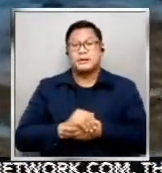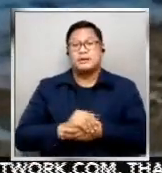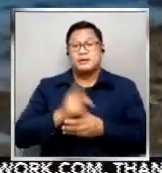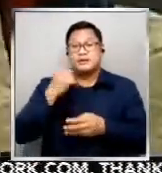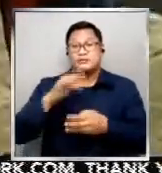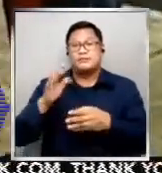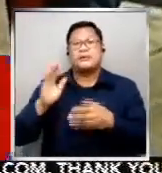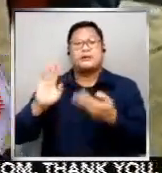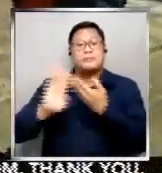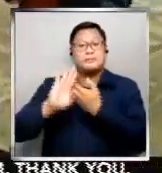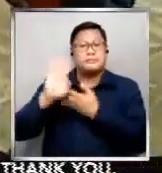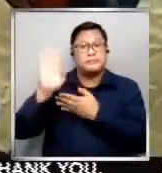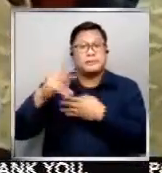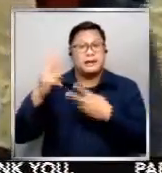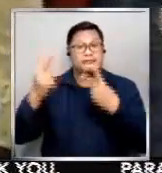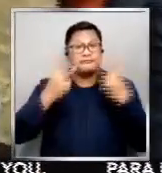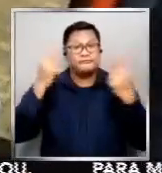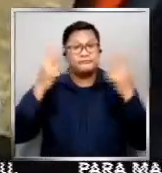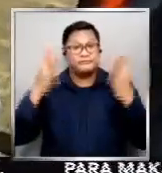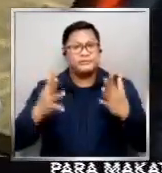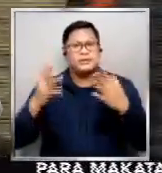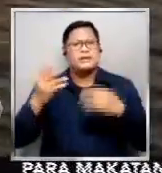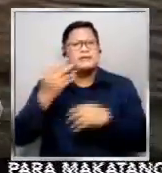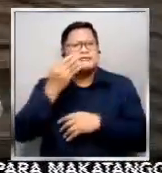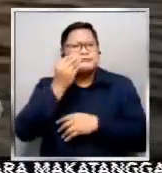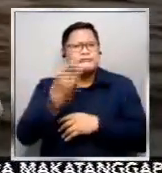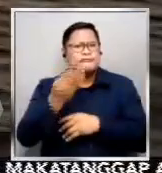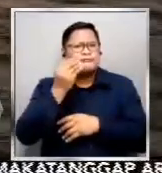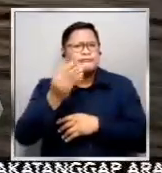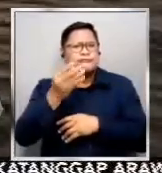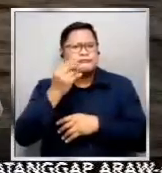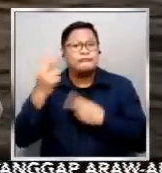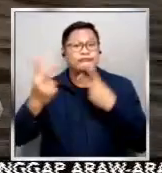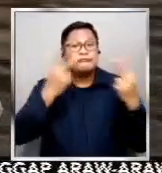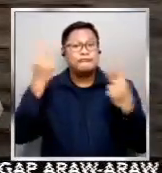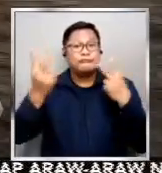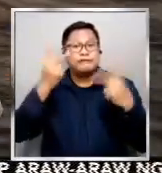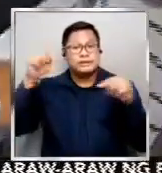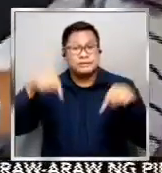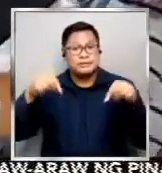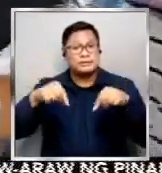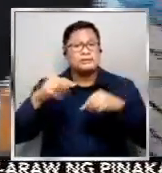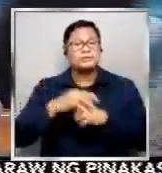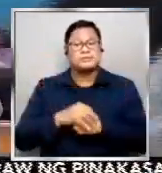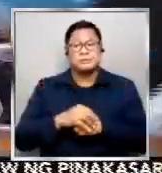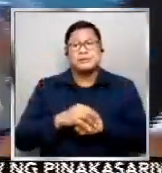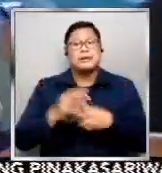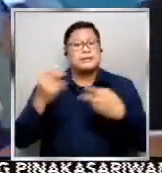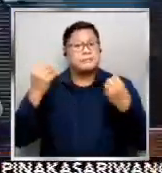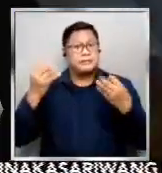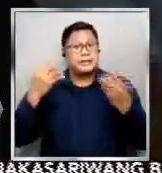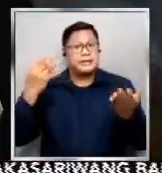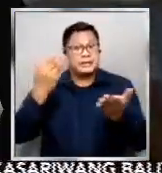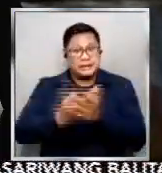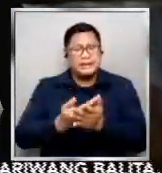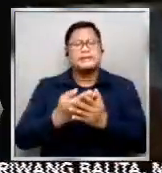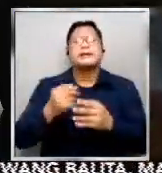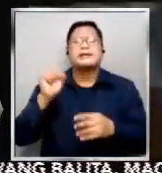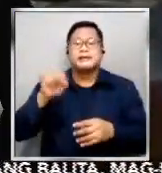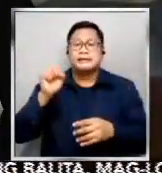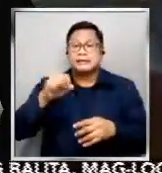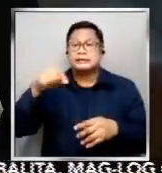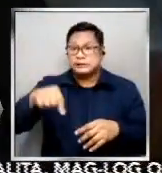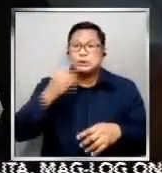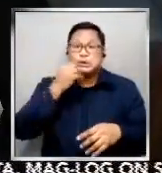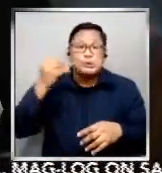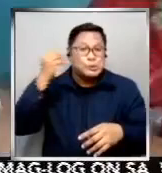isla, mapapansing iilan pa lang ang mga bisita. Karamihan sa mga dumating, mga umuwing residente sa isla at may trabaho